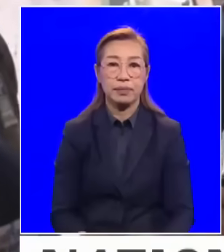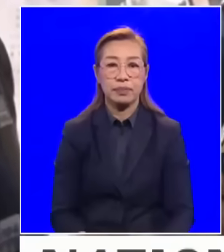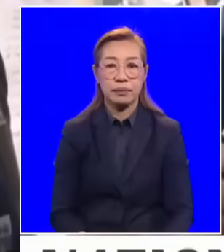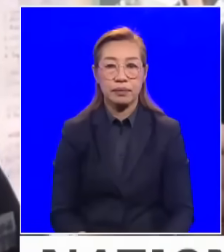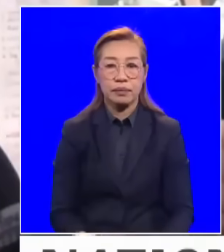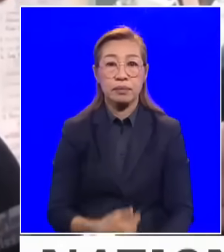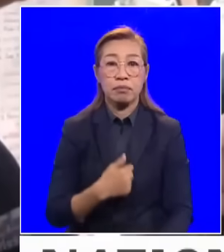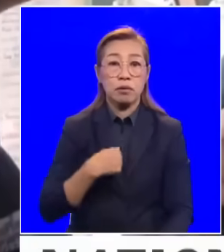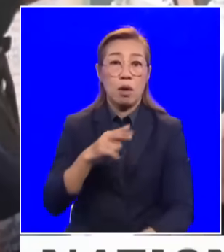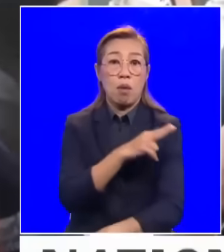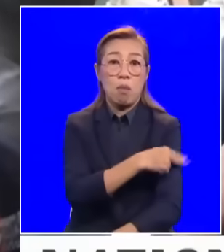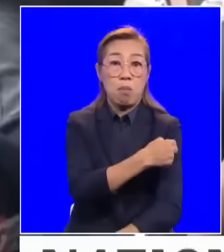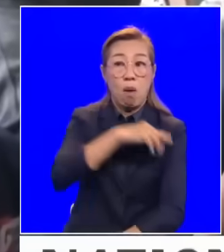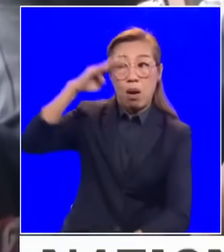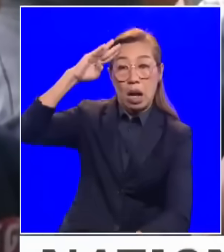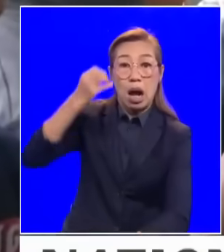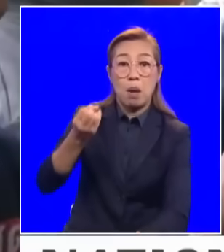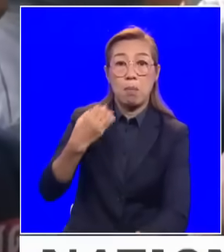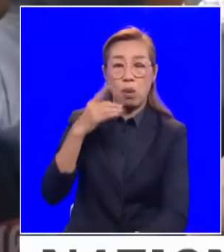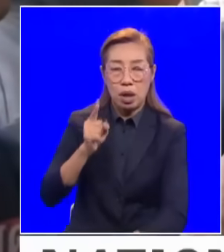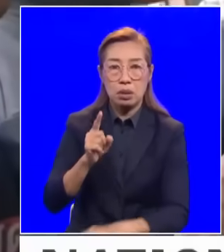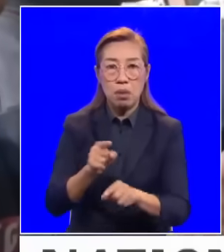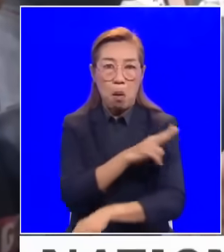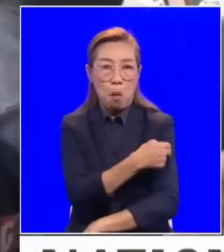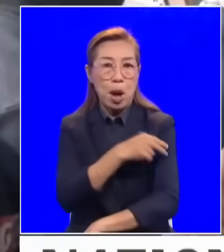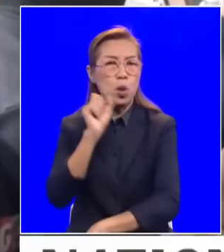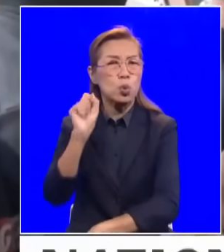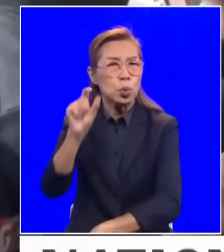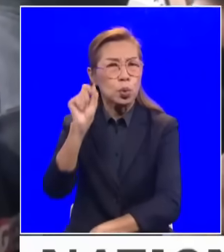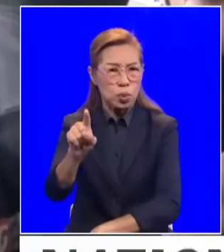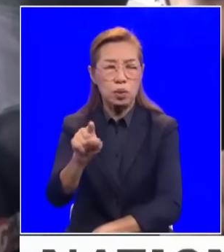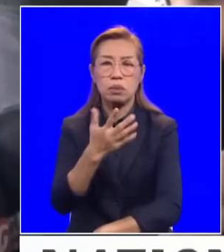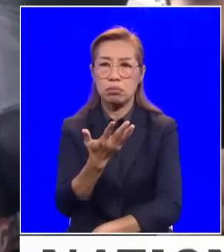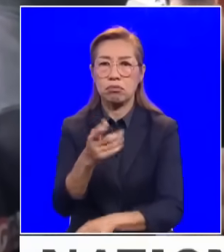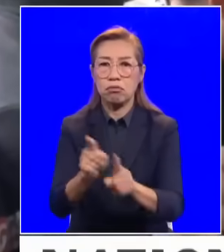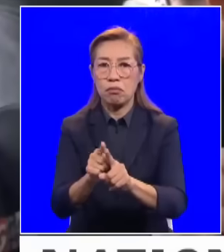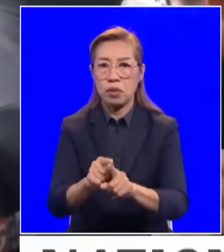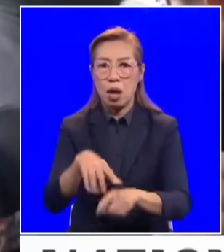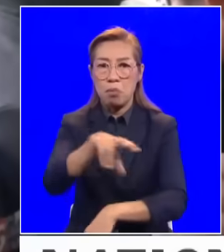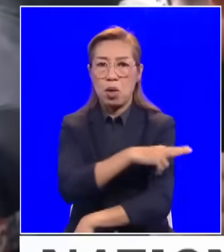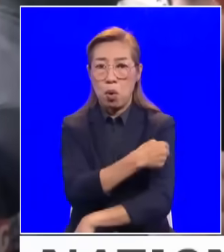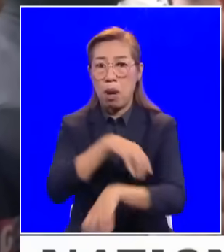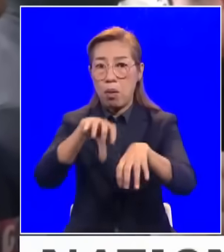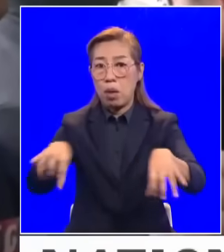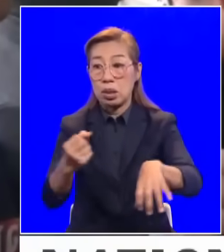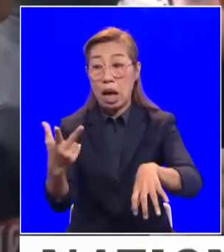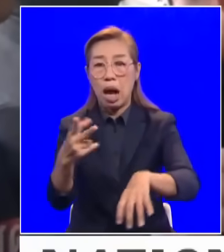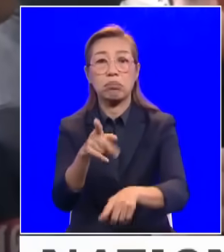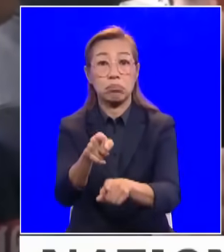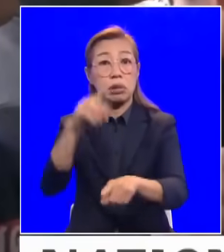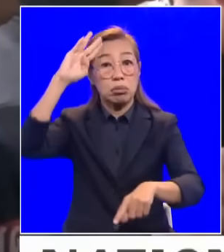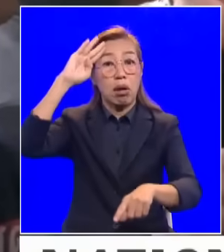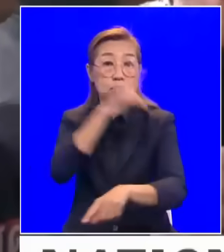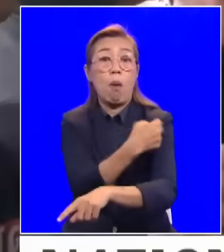แนะนำว่าควรจะใช้แพทย์ฉุกเฉิน3หน่วยที่พูดนะมีโรงพยาบาลมหาราช